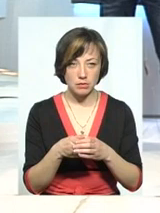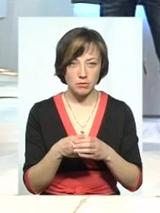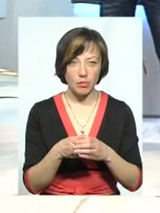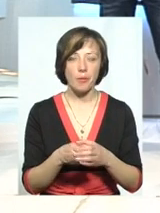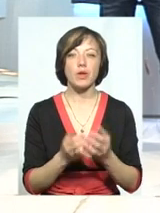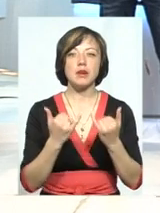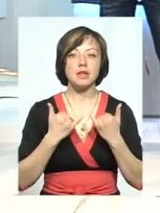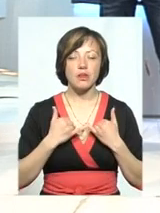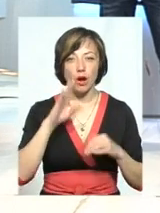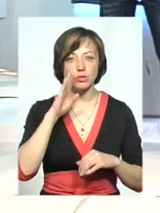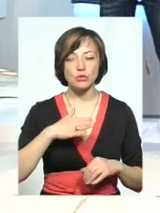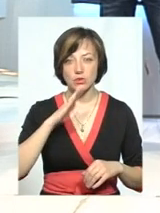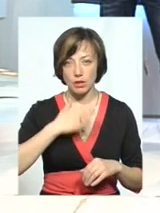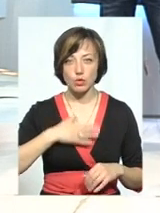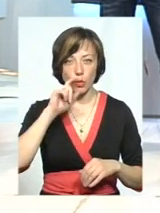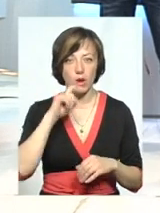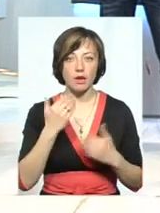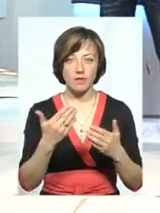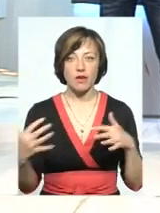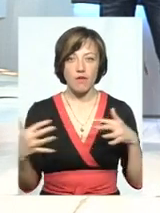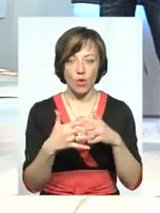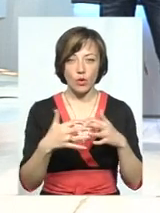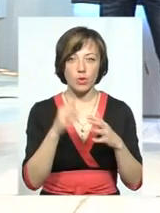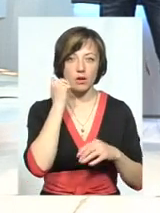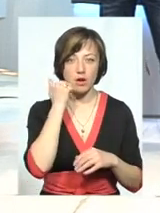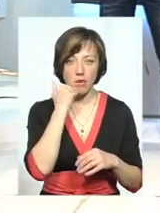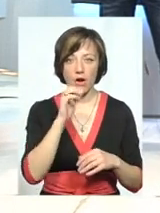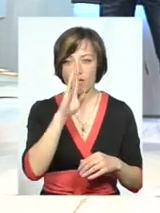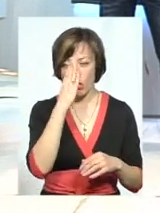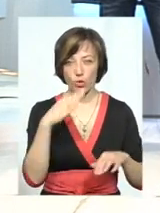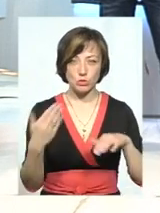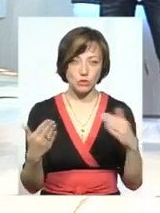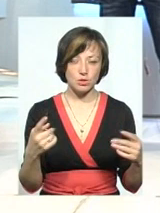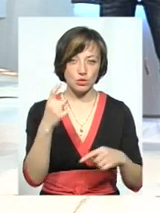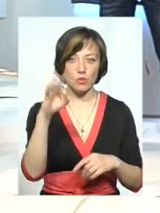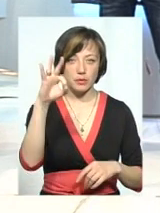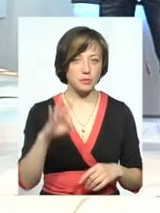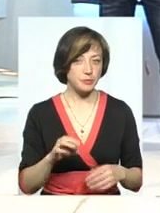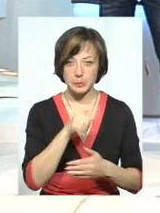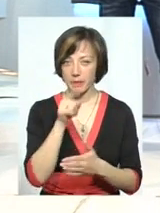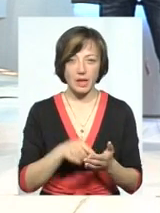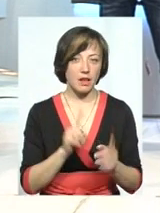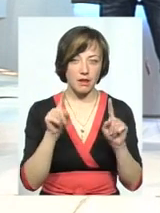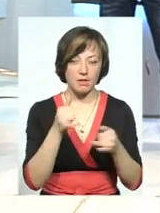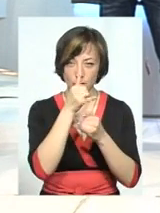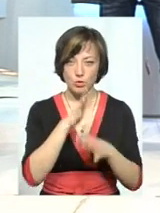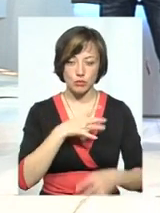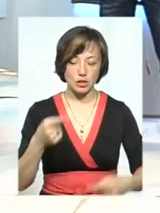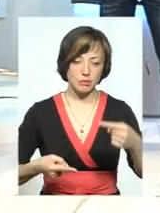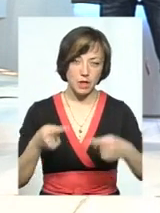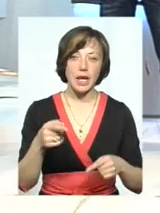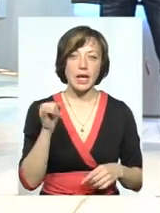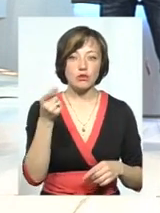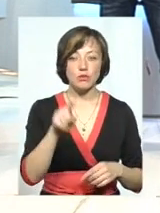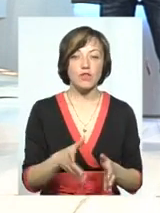для нашої України, з якою воює Кремль, да, ворожі однозначно, тут питань даже близько немає. Да? І то,